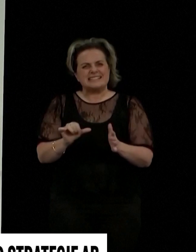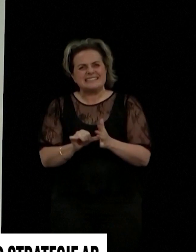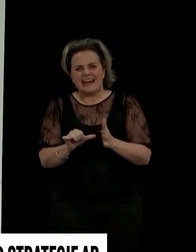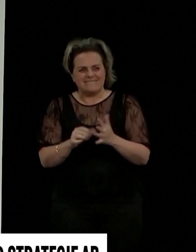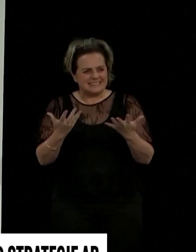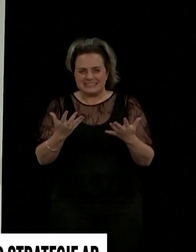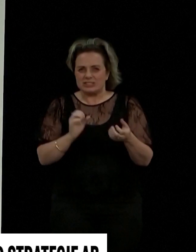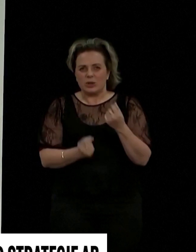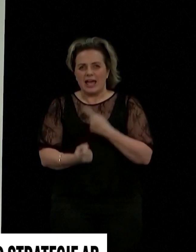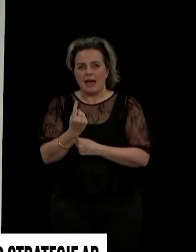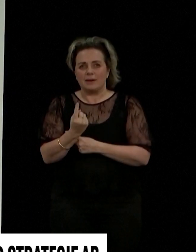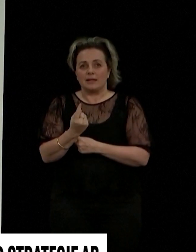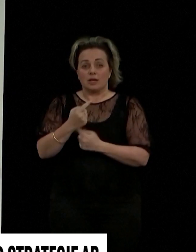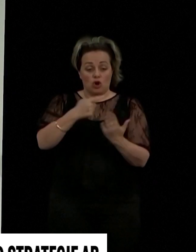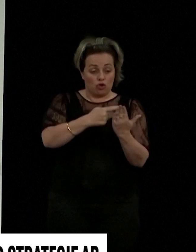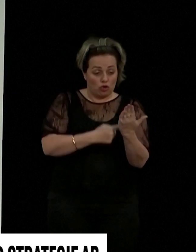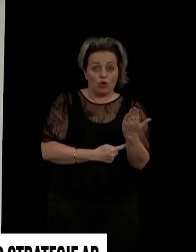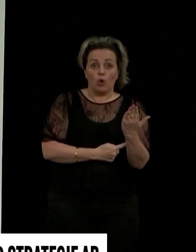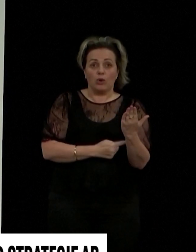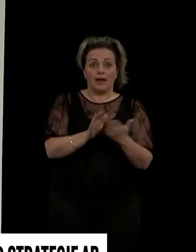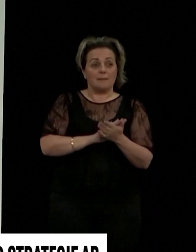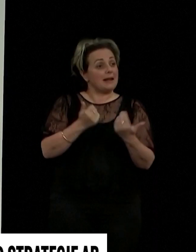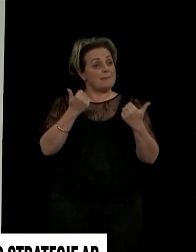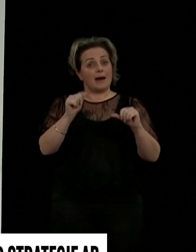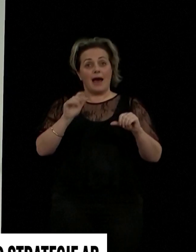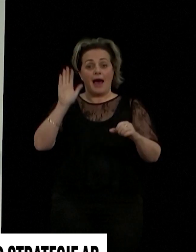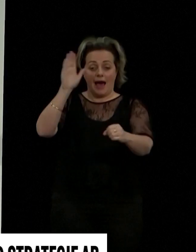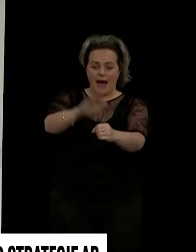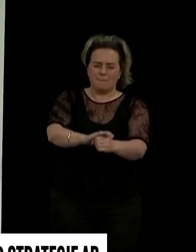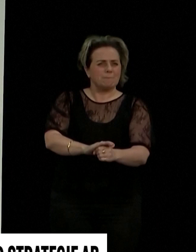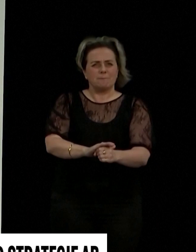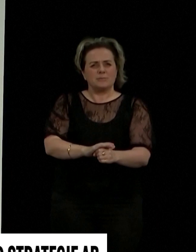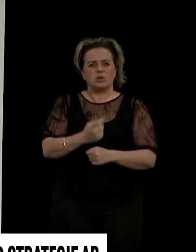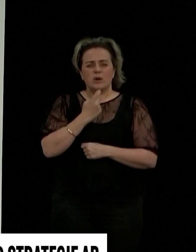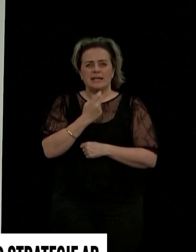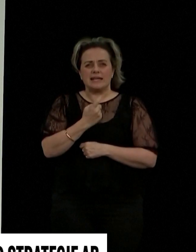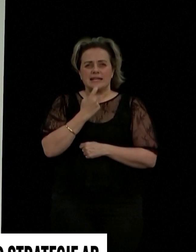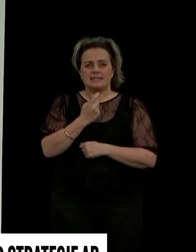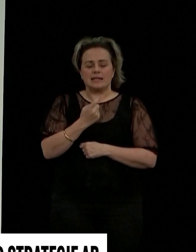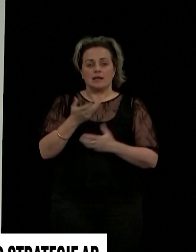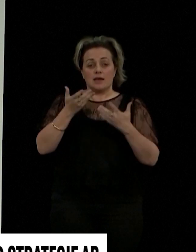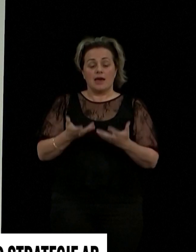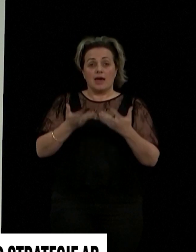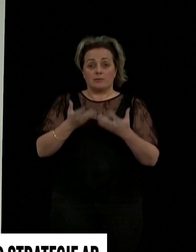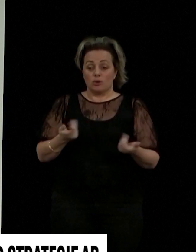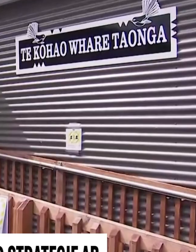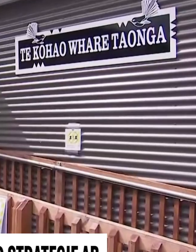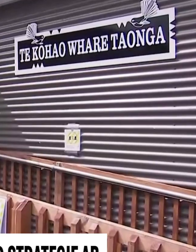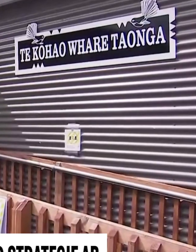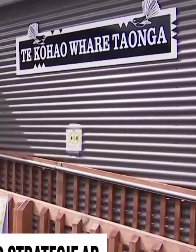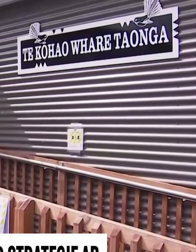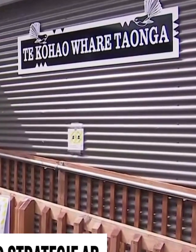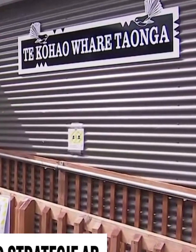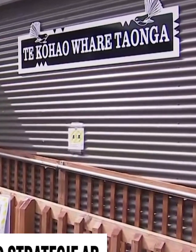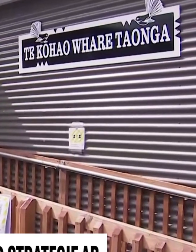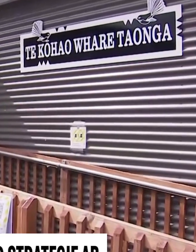locker und der vergangenen wochen nicht ausgemerzt werden können nun kündigte altern lockerungen für die größte stadt des landes an ab